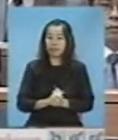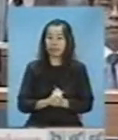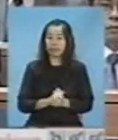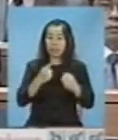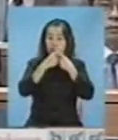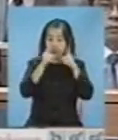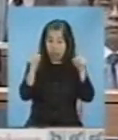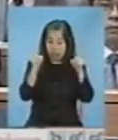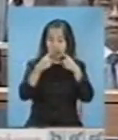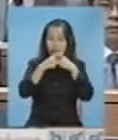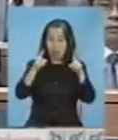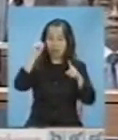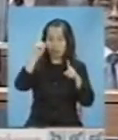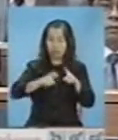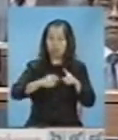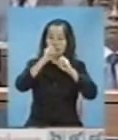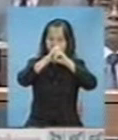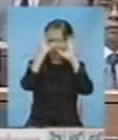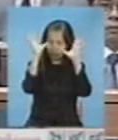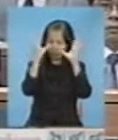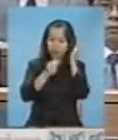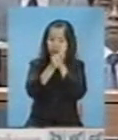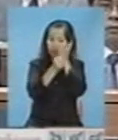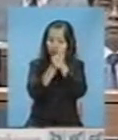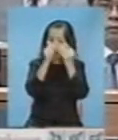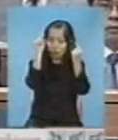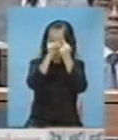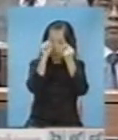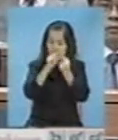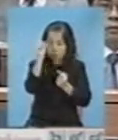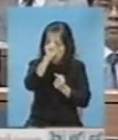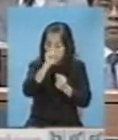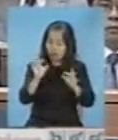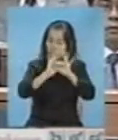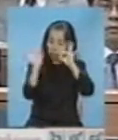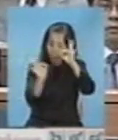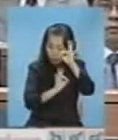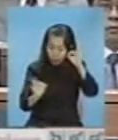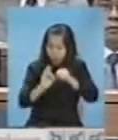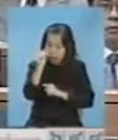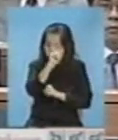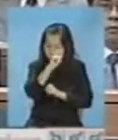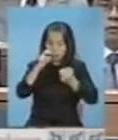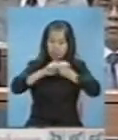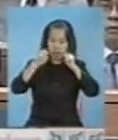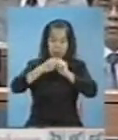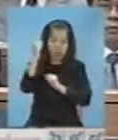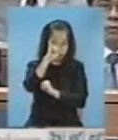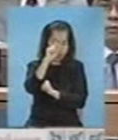ได้แต่ท่านต้องตั้งโจทย์ให้ชัดเจนก่อนเนื้อหาประเด็นใดเป็นปัญหากับส่วนรว